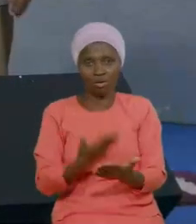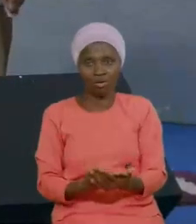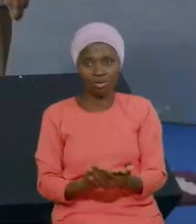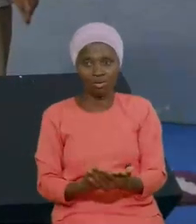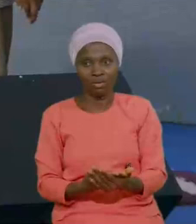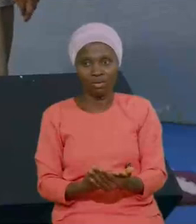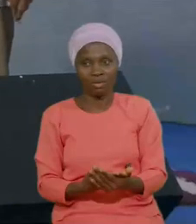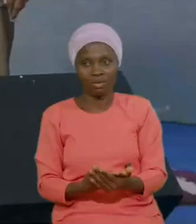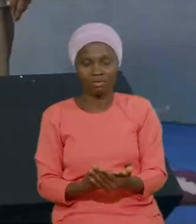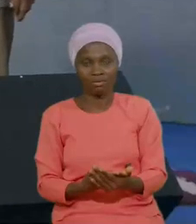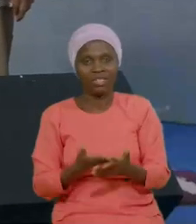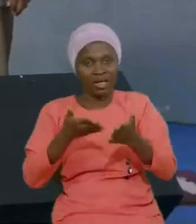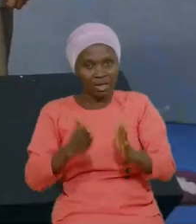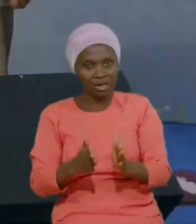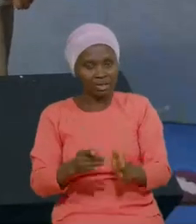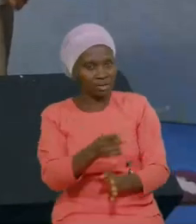Tous les autres ingrédients sont bons.